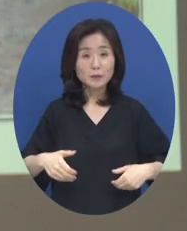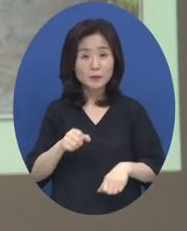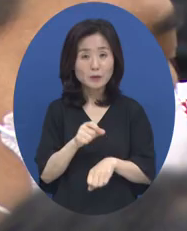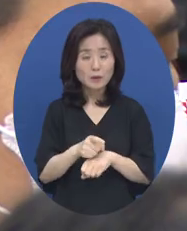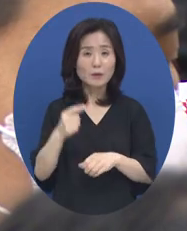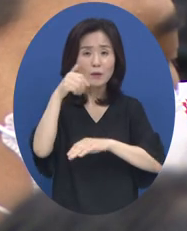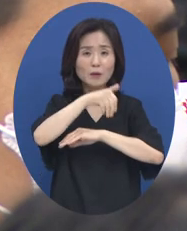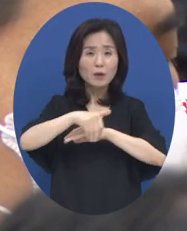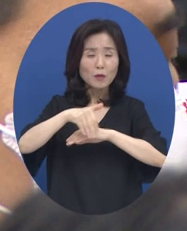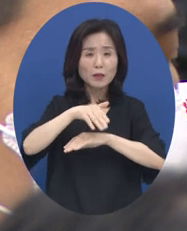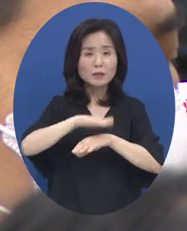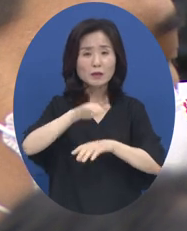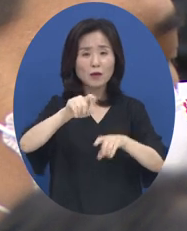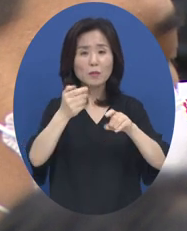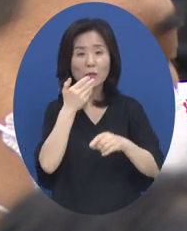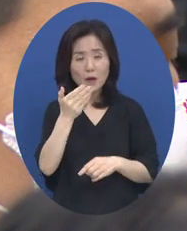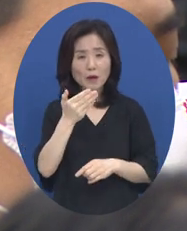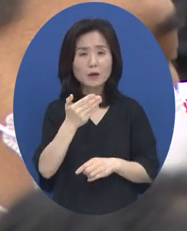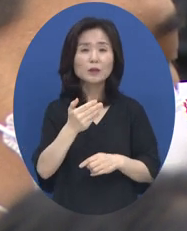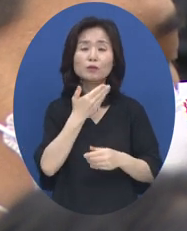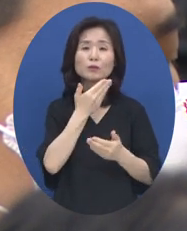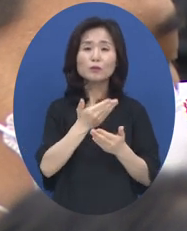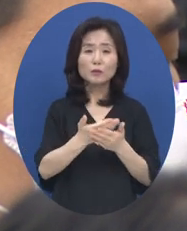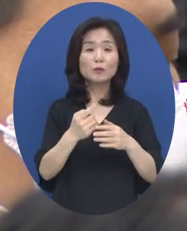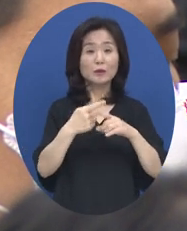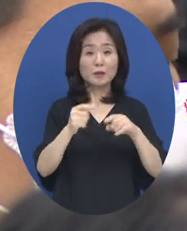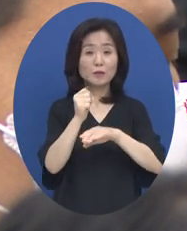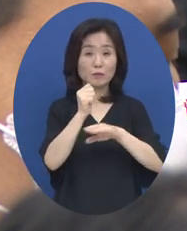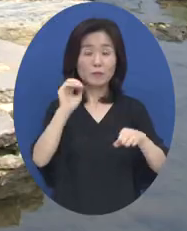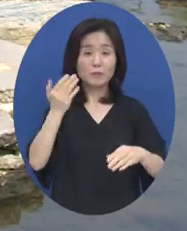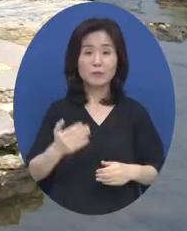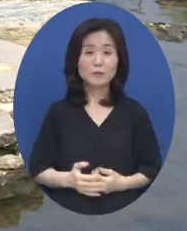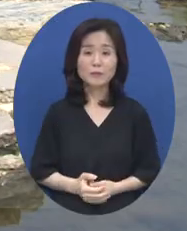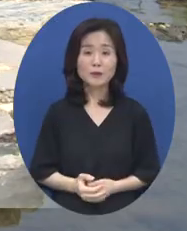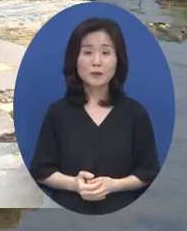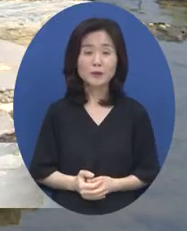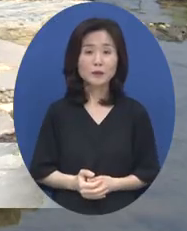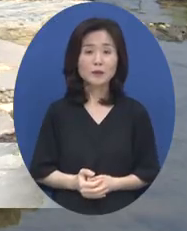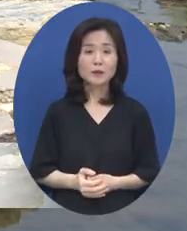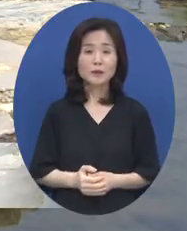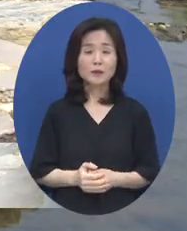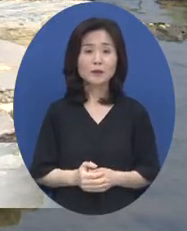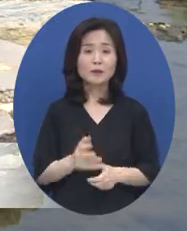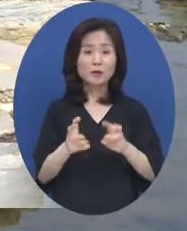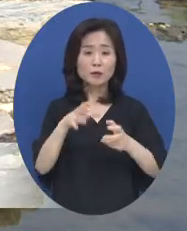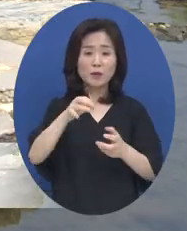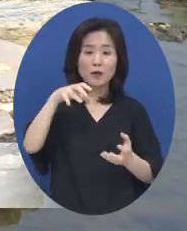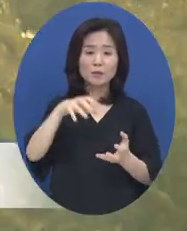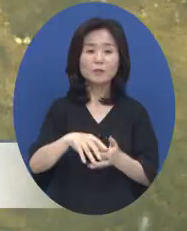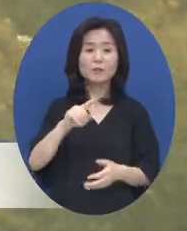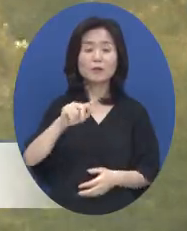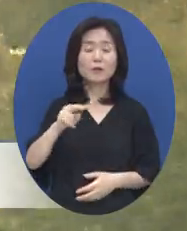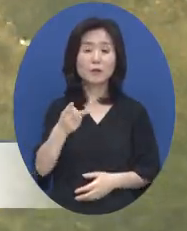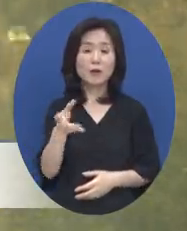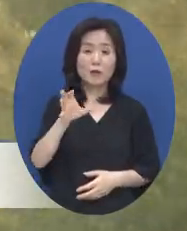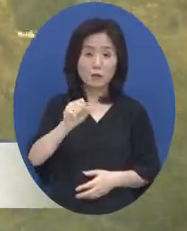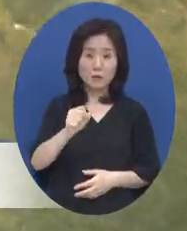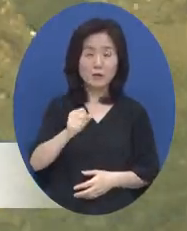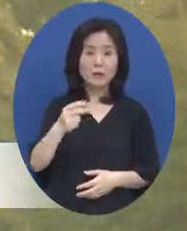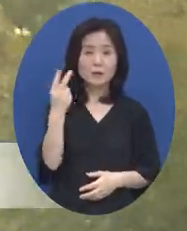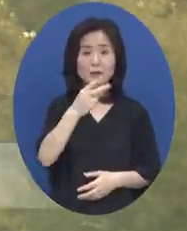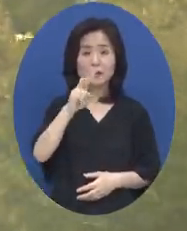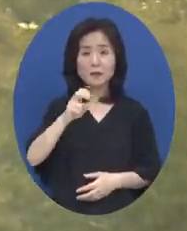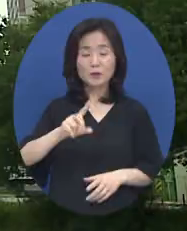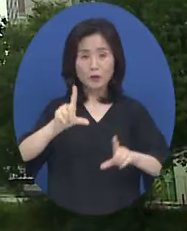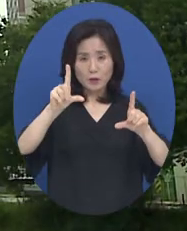계획서 이런 가능성 등이 주요 평가 기준 입니다 총 사업비의 1200억 원 규모로 2022년 부터